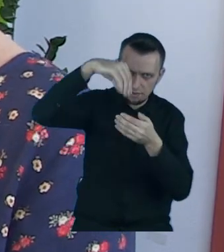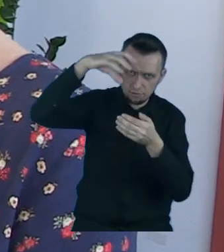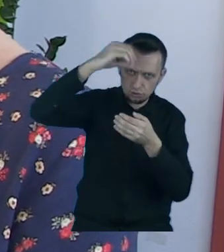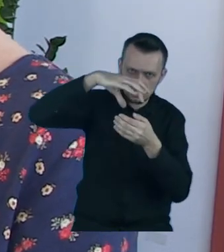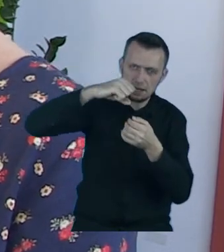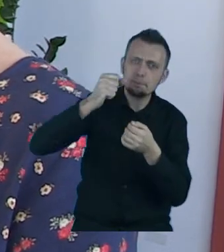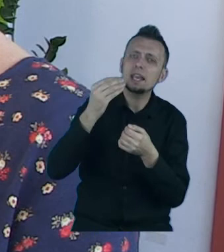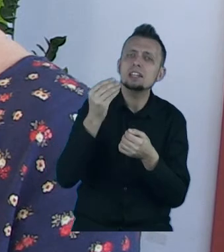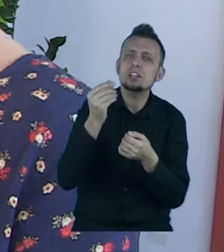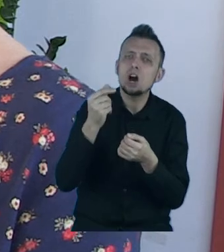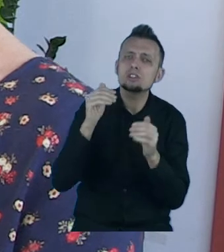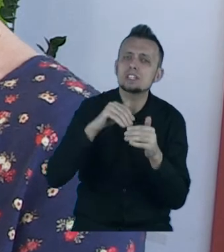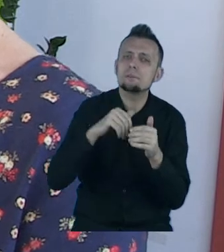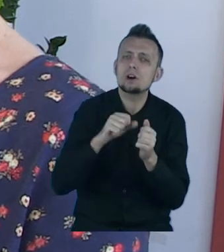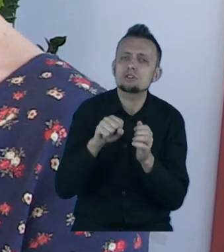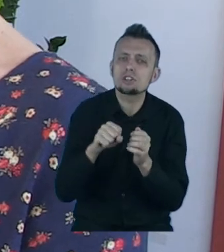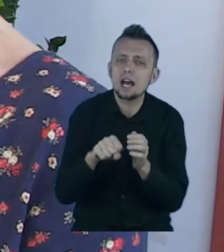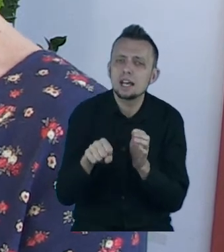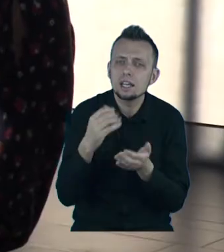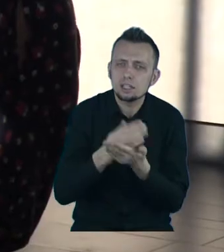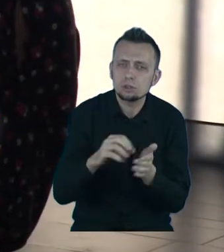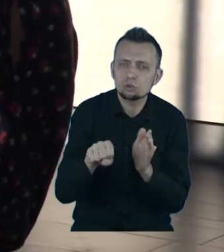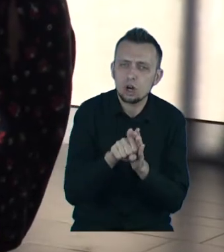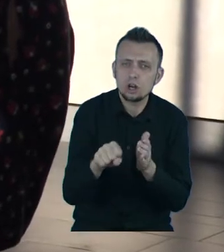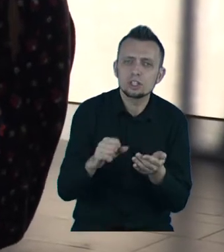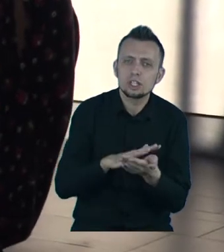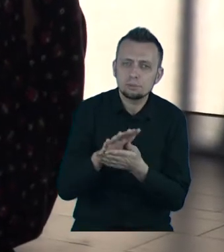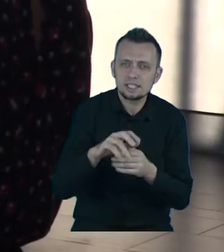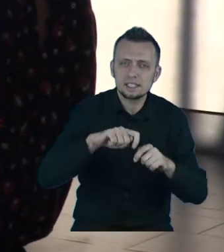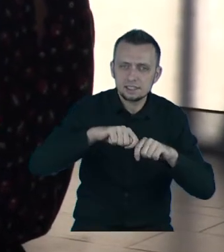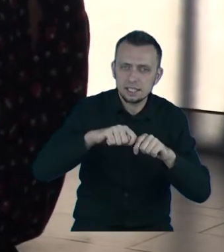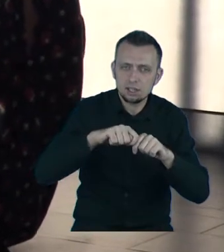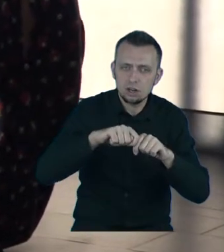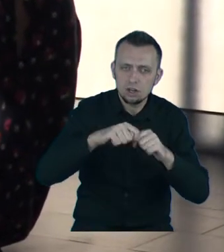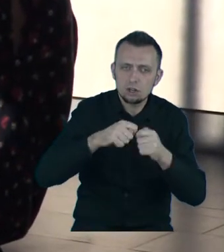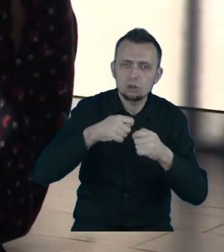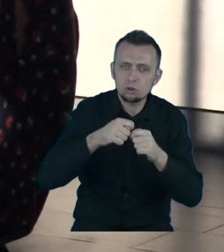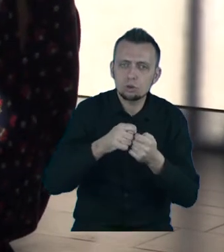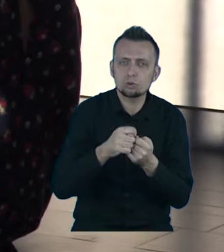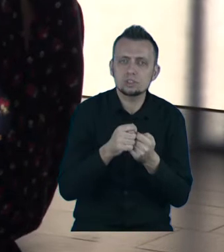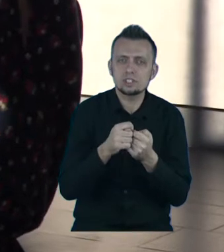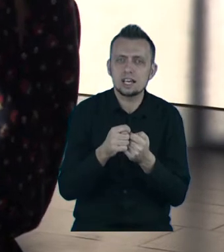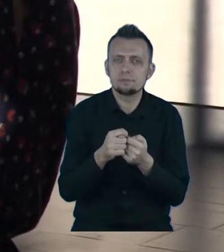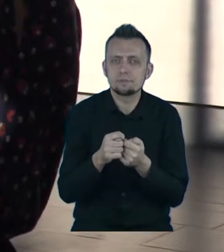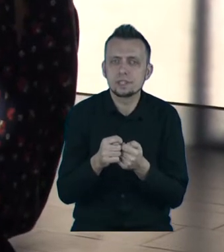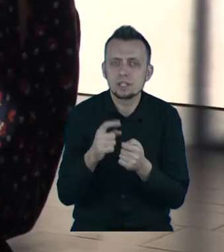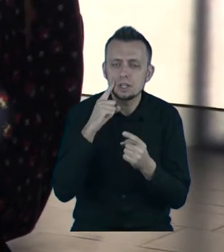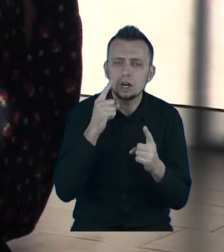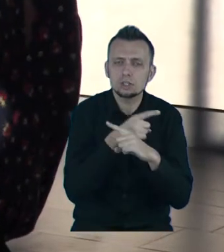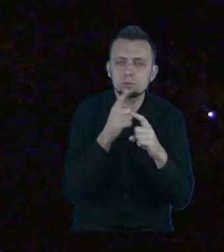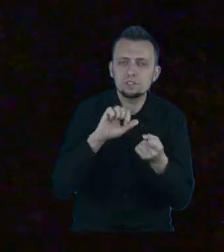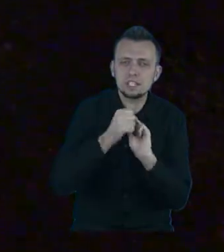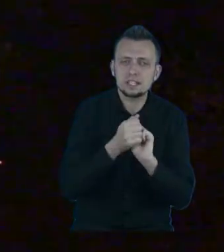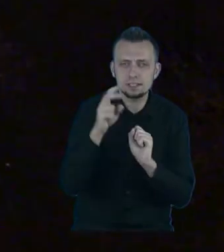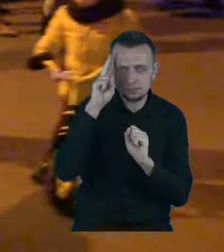można zbierać już od 15 grudnia. Za skarbony stacjonarne odpowiedzialne są instytucje,